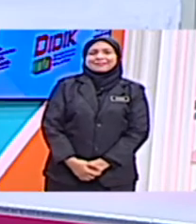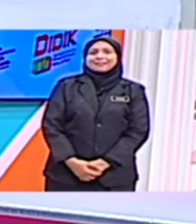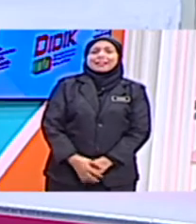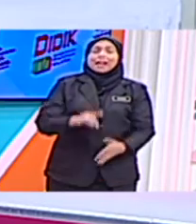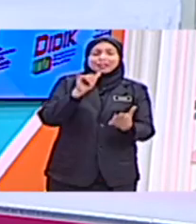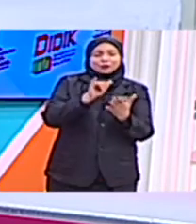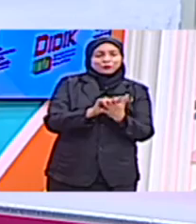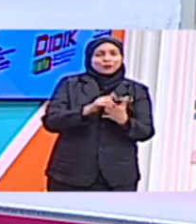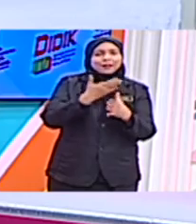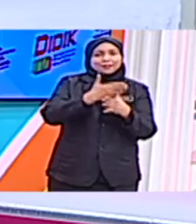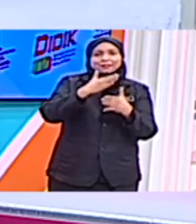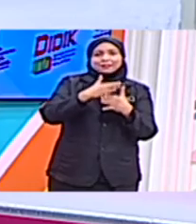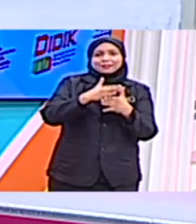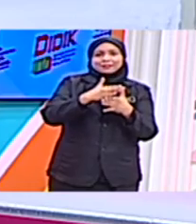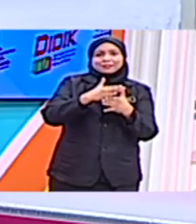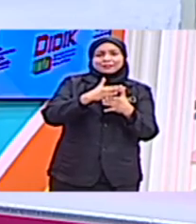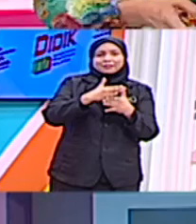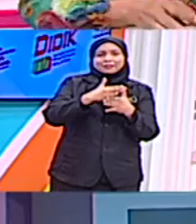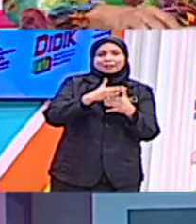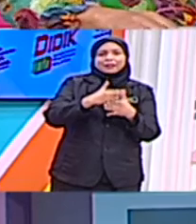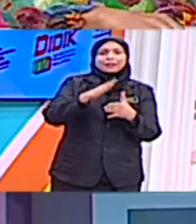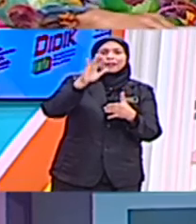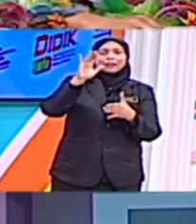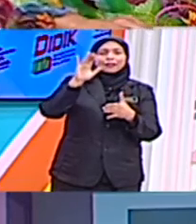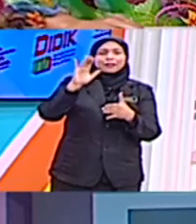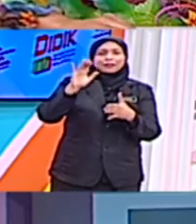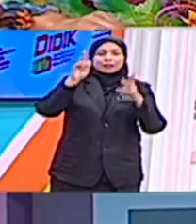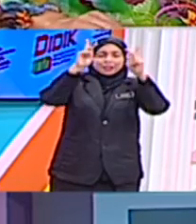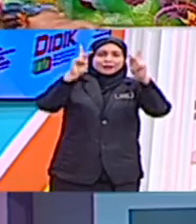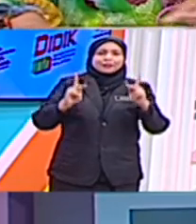Okey. Itu antara formula yang dikongsikan juga